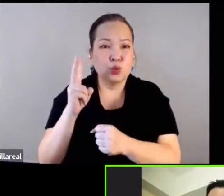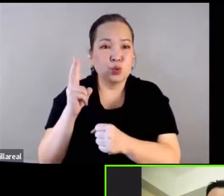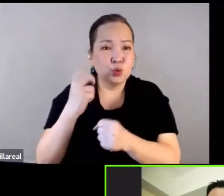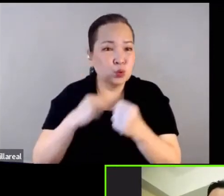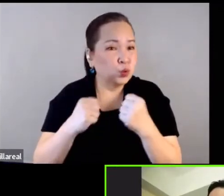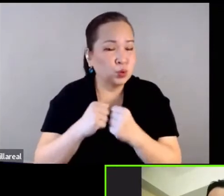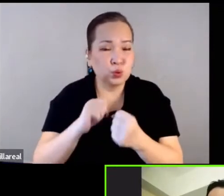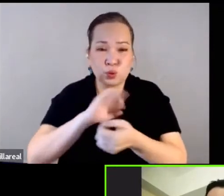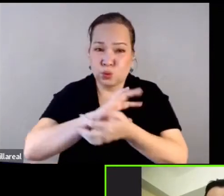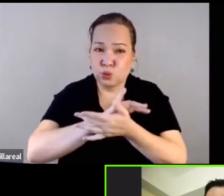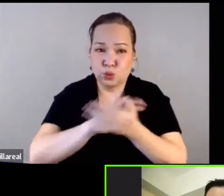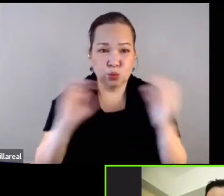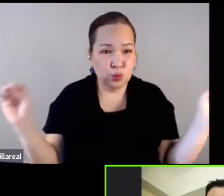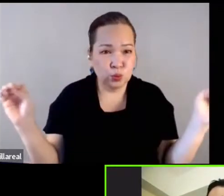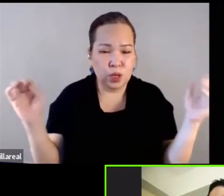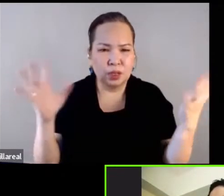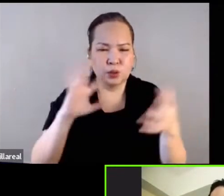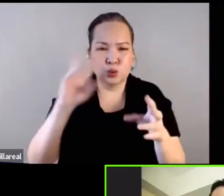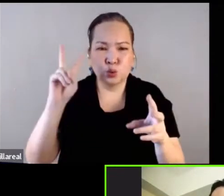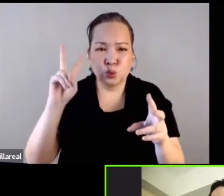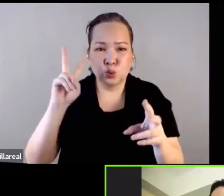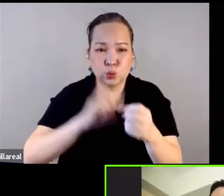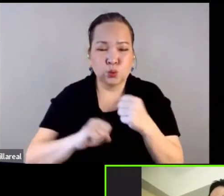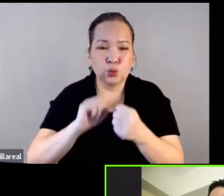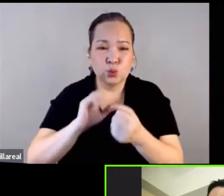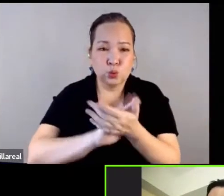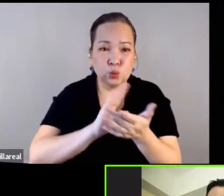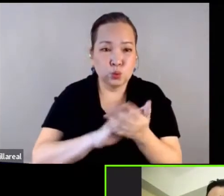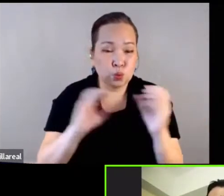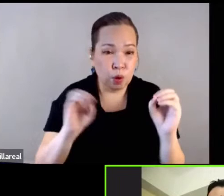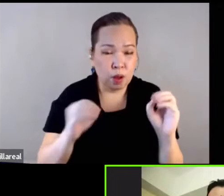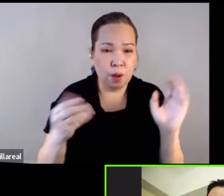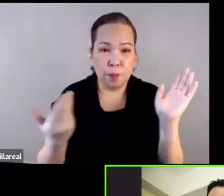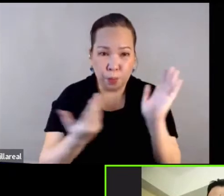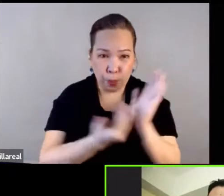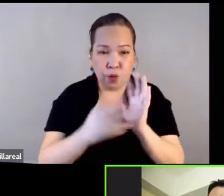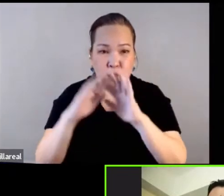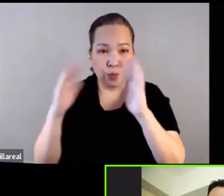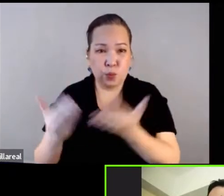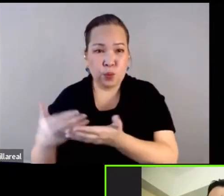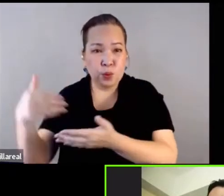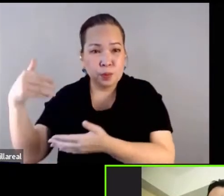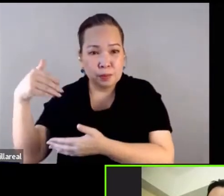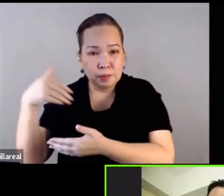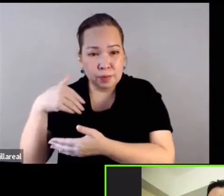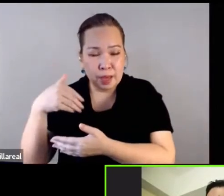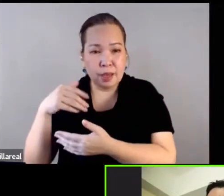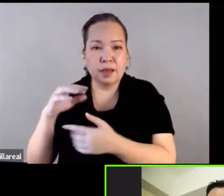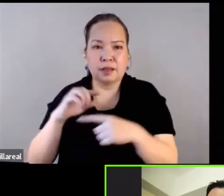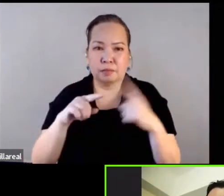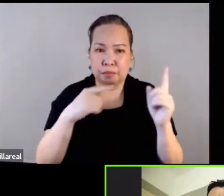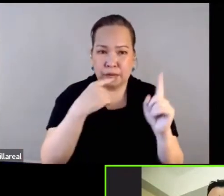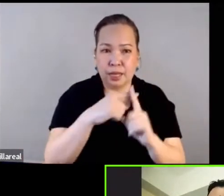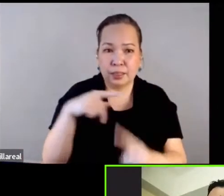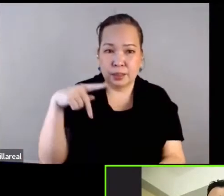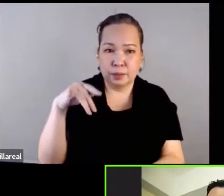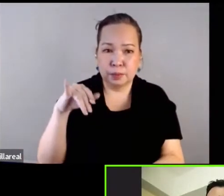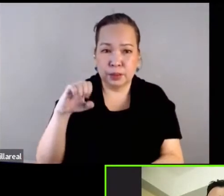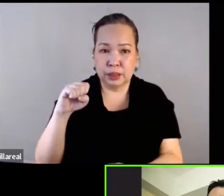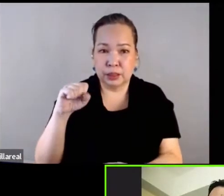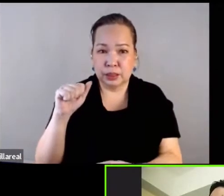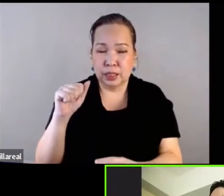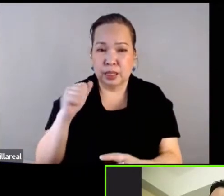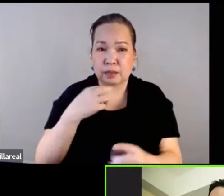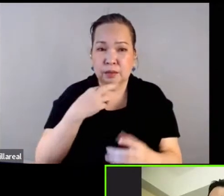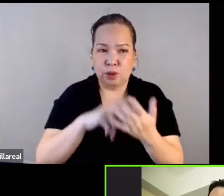po ng World Bank, no, at pinatunayan naman po ng mga PISA report, mga assessment na talagang mababa yung kalidad ng edukasyon. Kaya dapat mag-invest tayo rito,